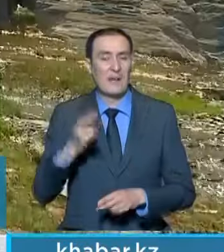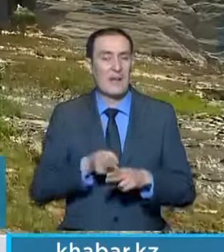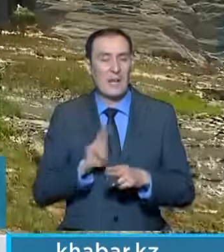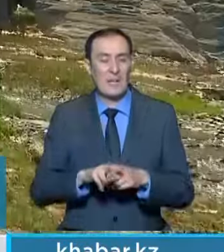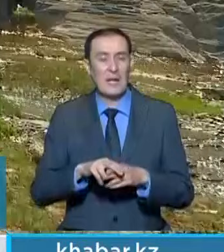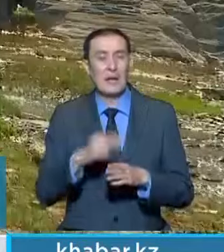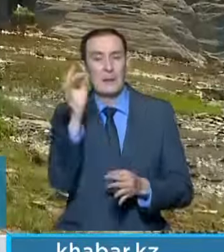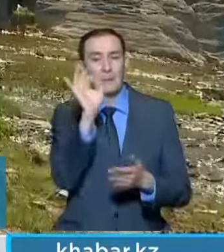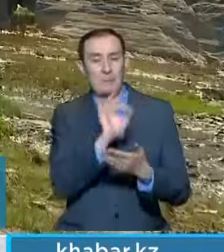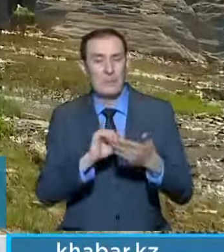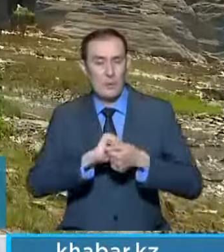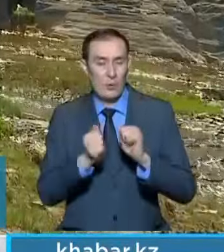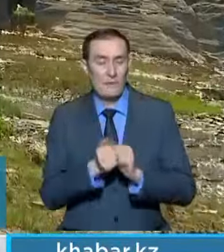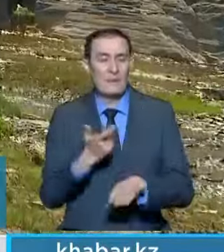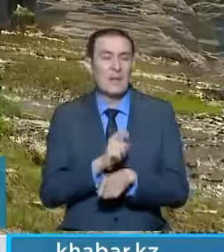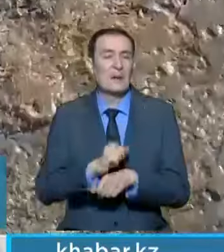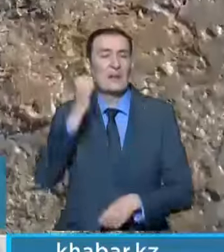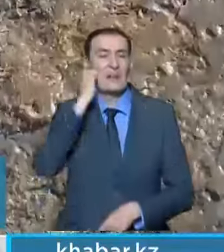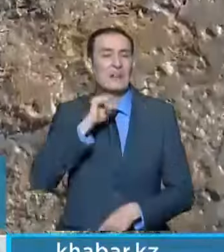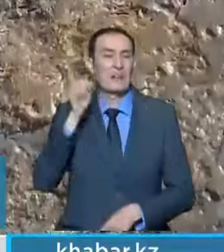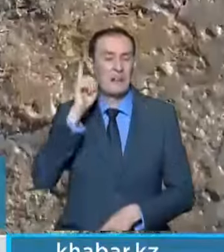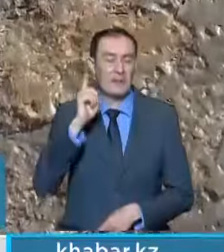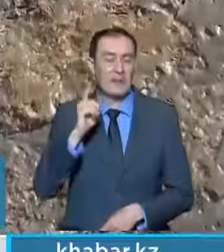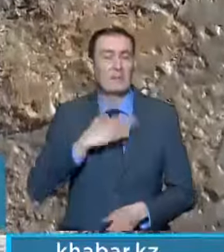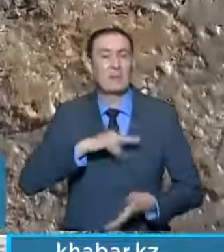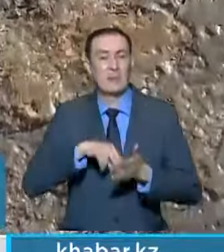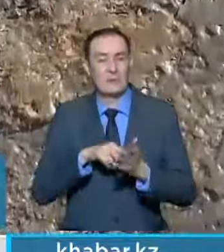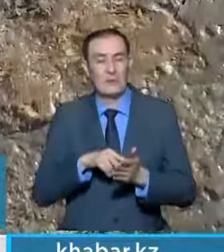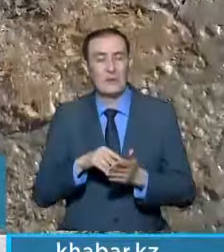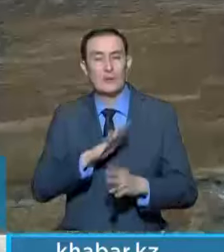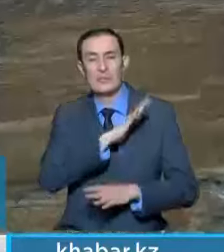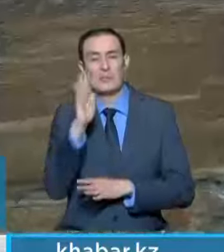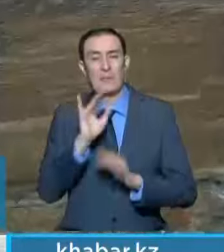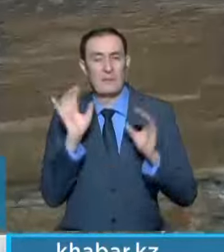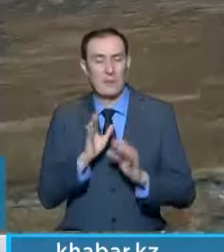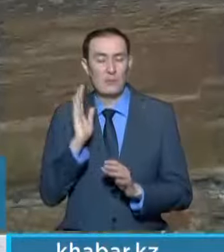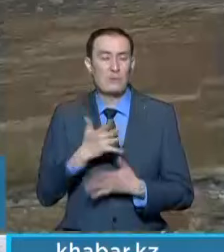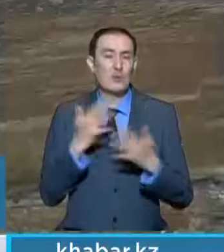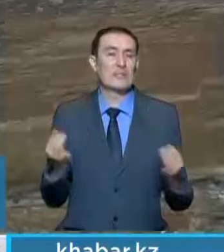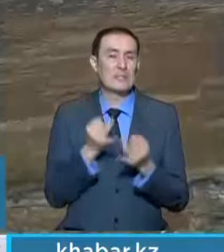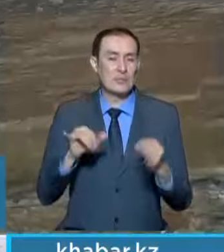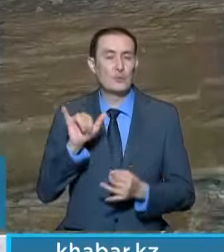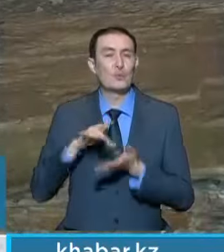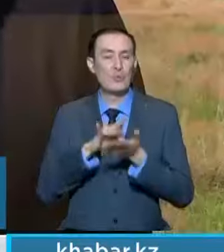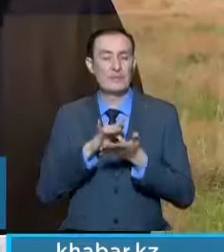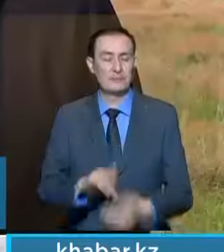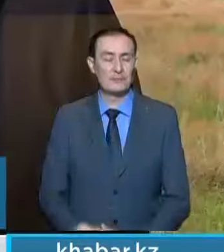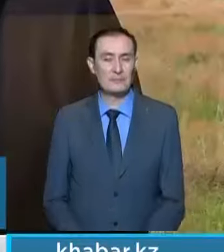группа петроглифов, возможно, одна из самых древних. Зону планируется сделать заповедной. Она будет вызывать большой интерес у